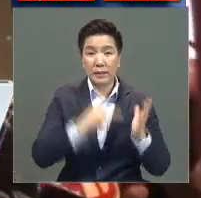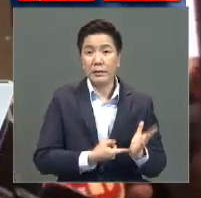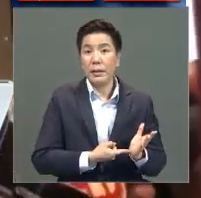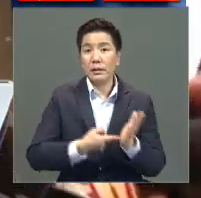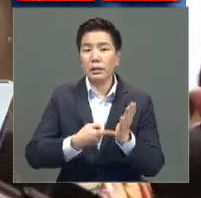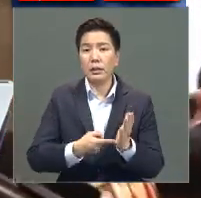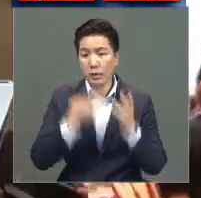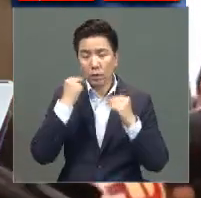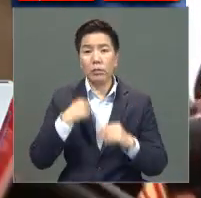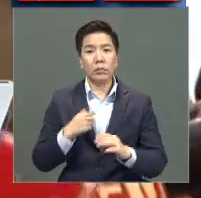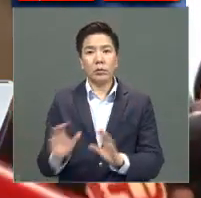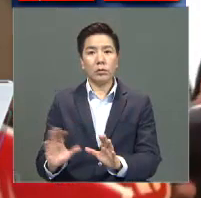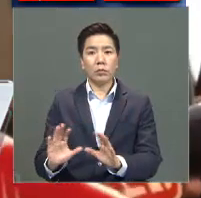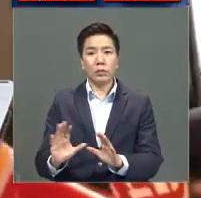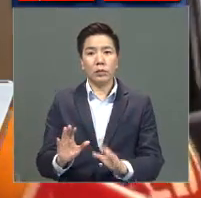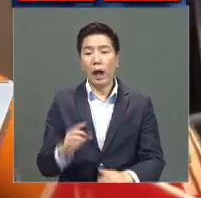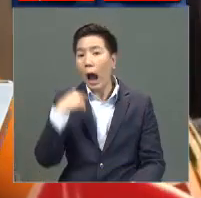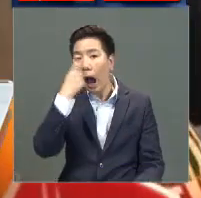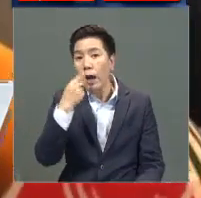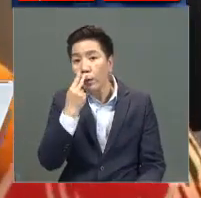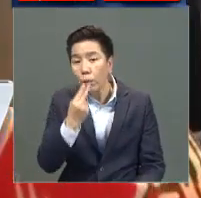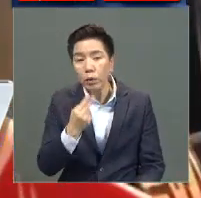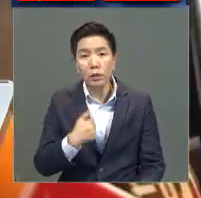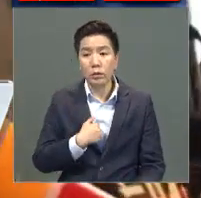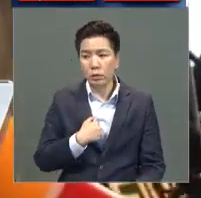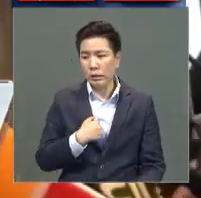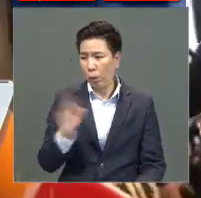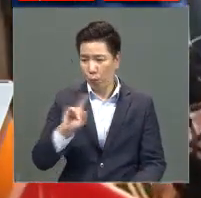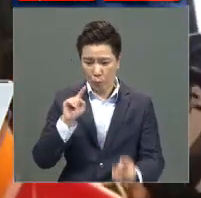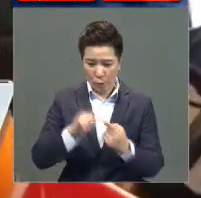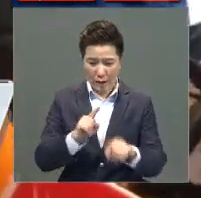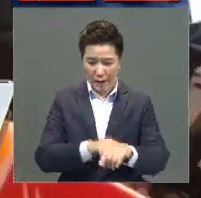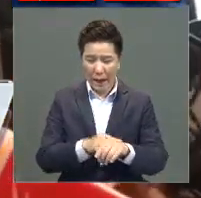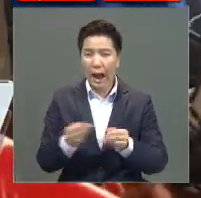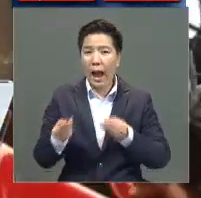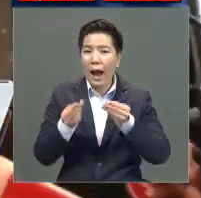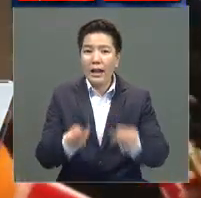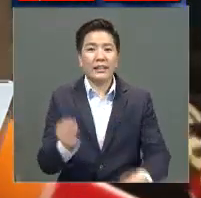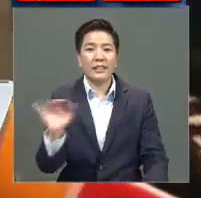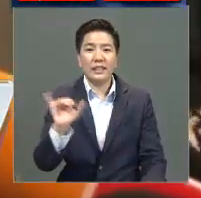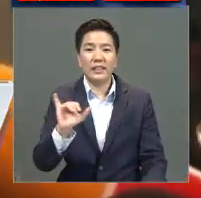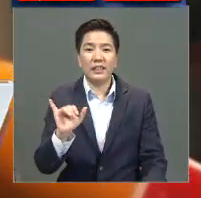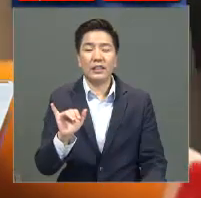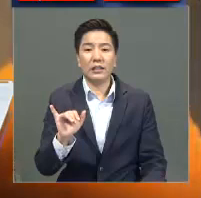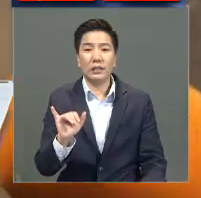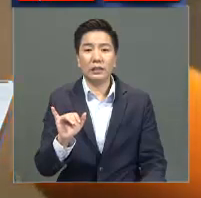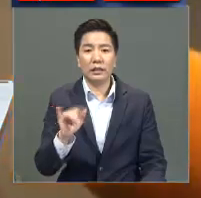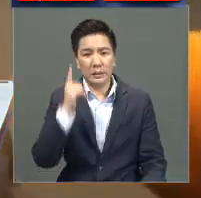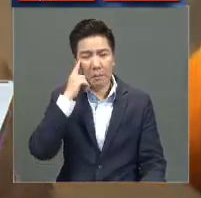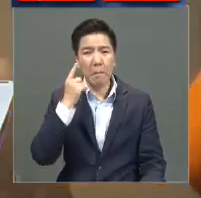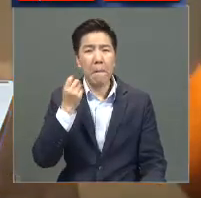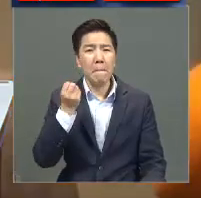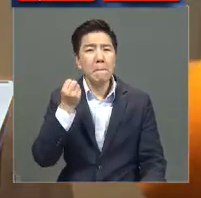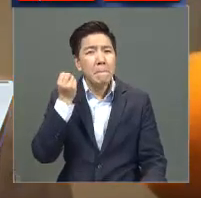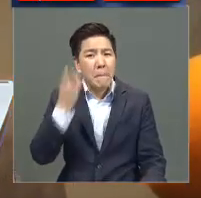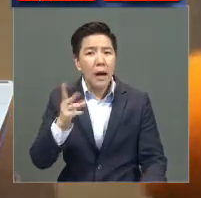าวใครดู ก็ยังไม่ถึงเวลาจะมอบหมายมั้ง อ๋อแต่ส่วนใหญ่ก็น่าจะเป็นอาจารย ์ก็อ